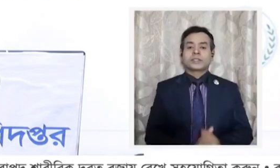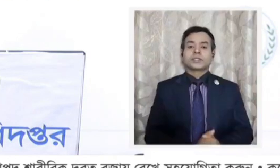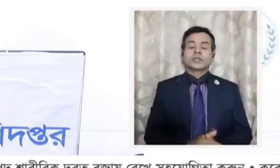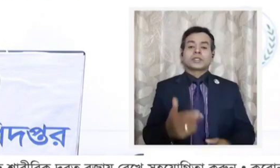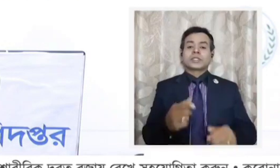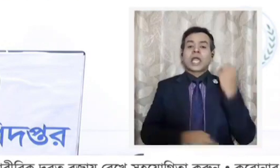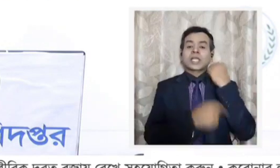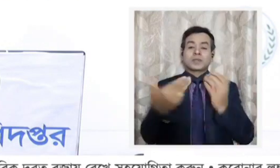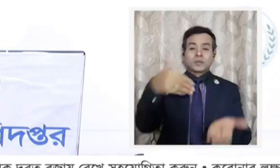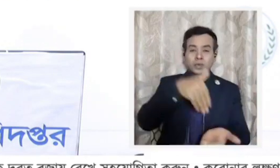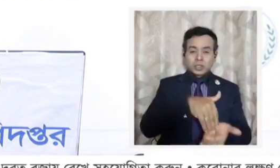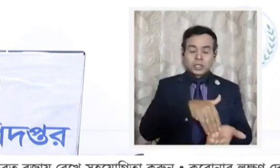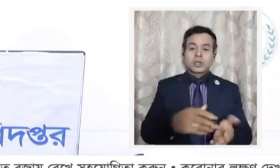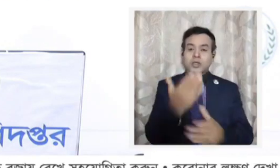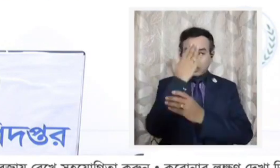দেশে 98টি।